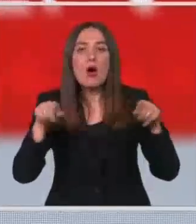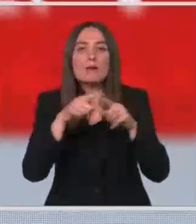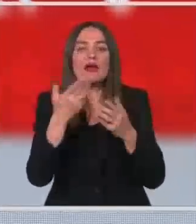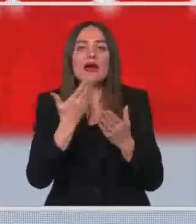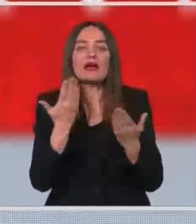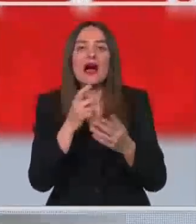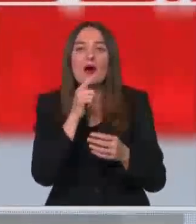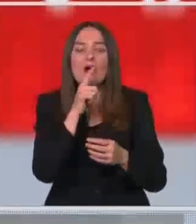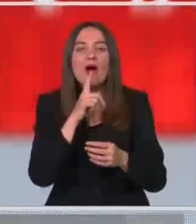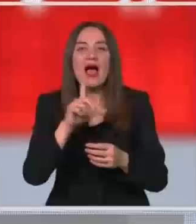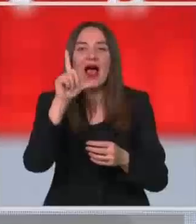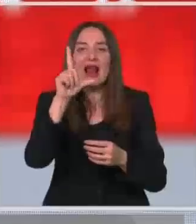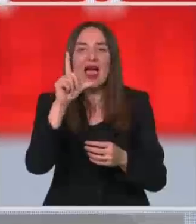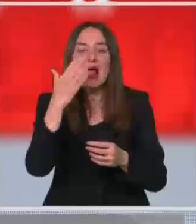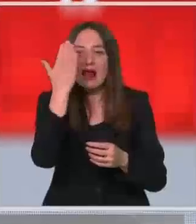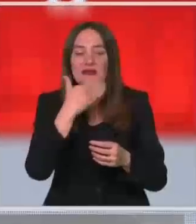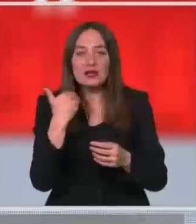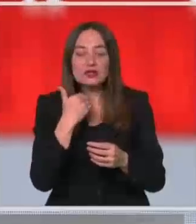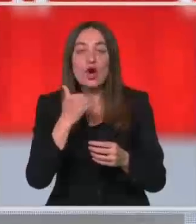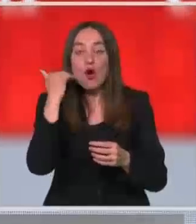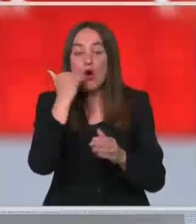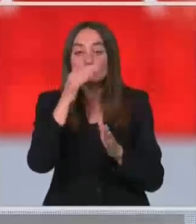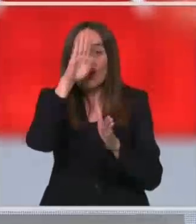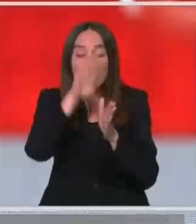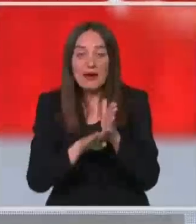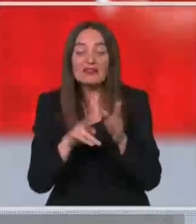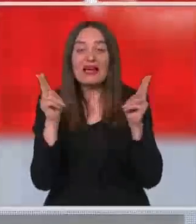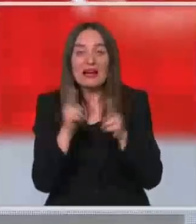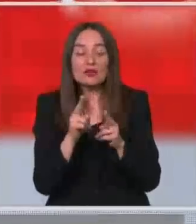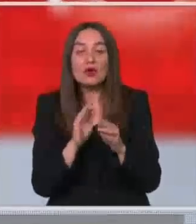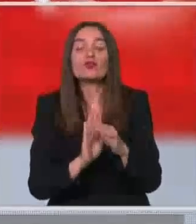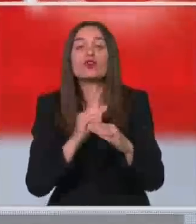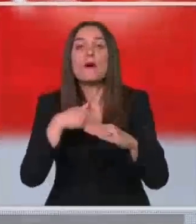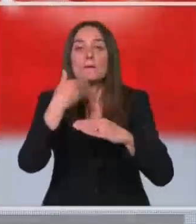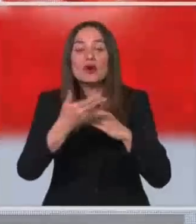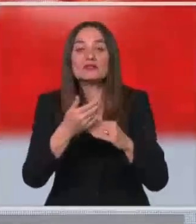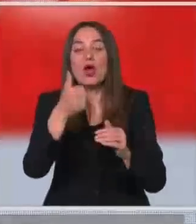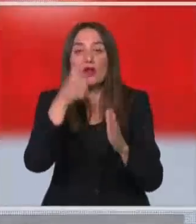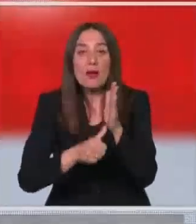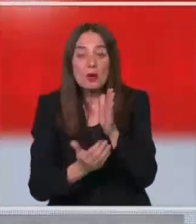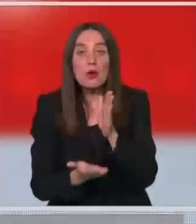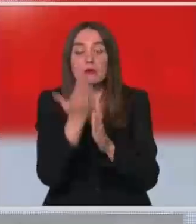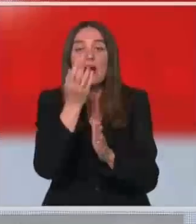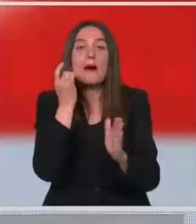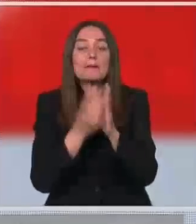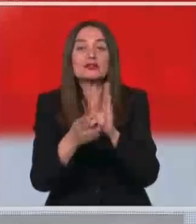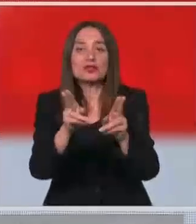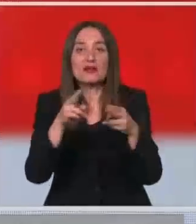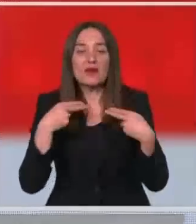latiničnog slova V, znači da nakon pada, oštrog pada, kratkoročnog, da sledi nagli uzlet i vrlo brzo se